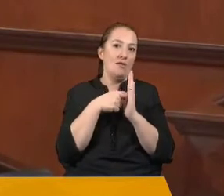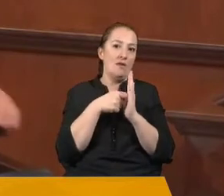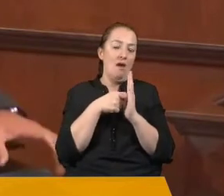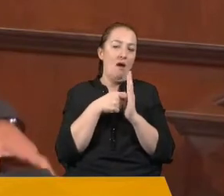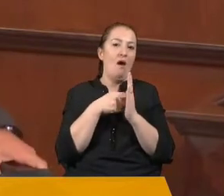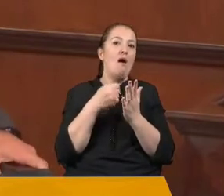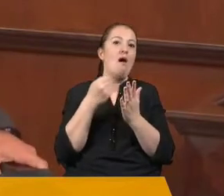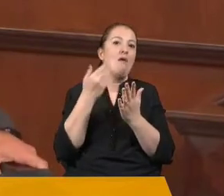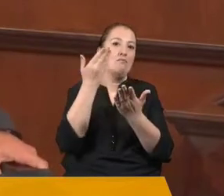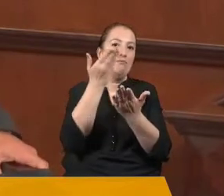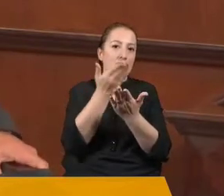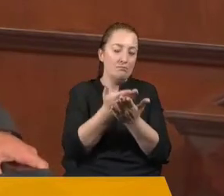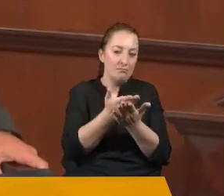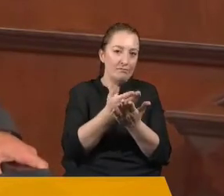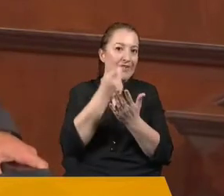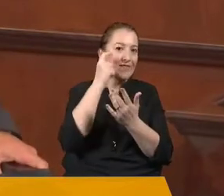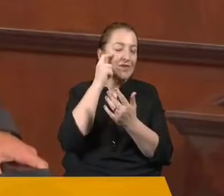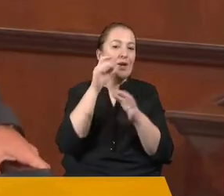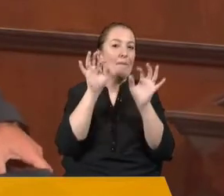başlayan tartışma